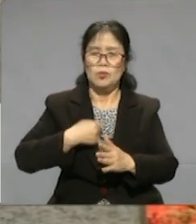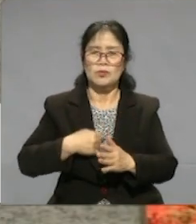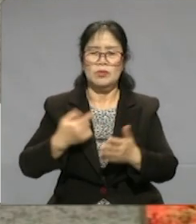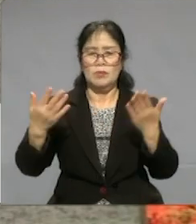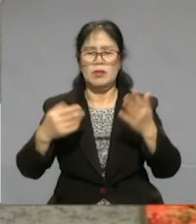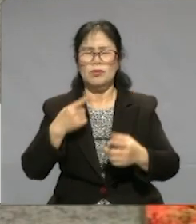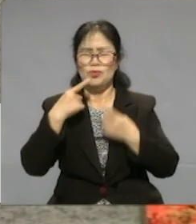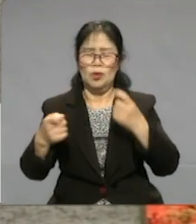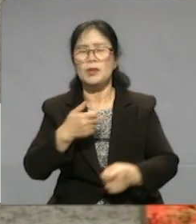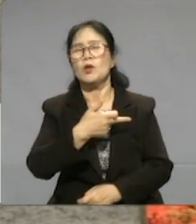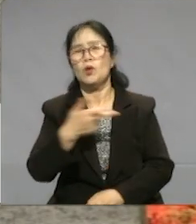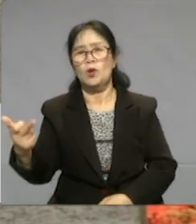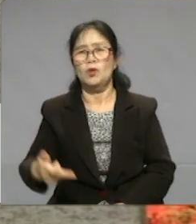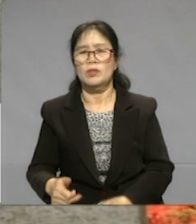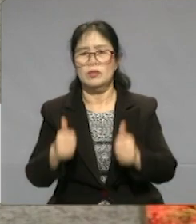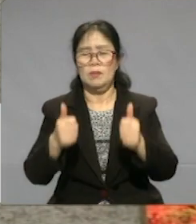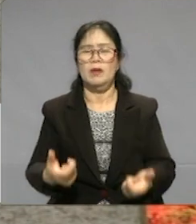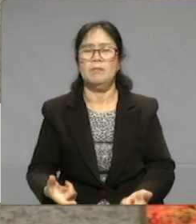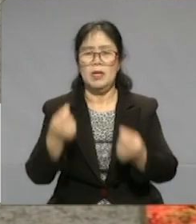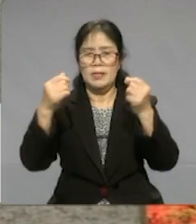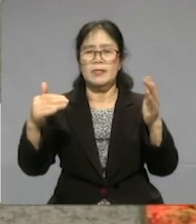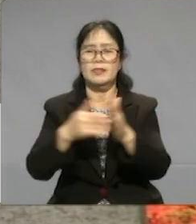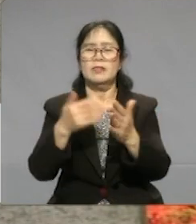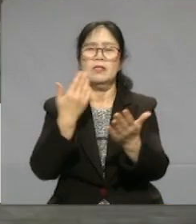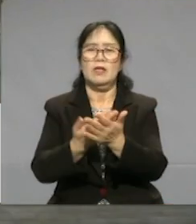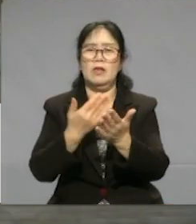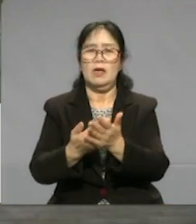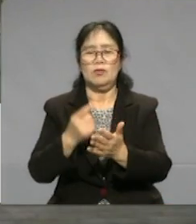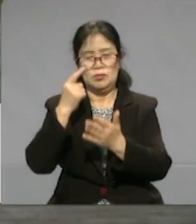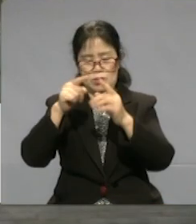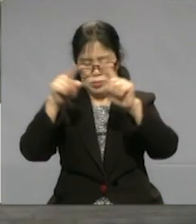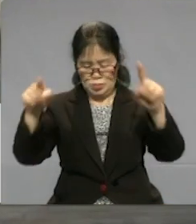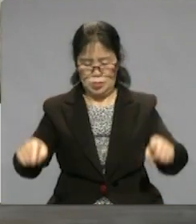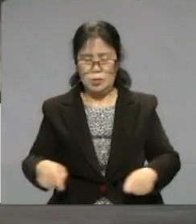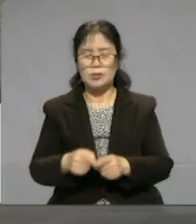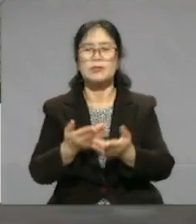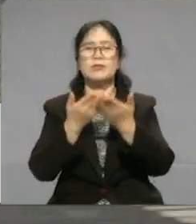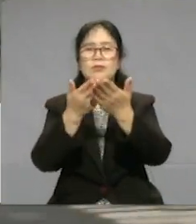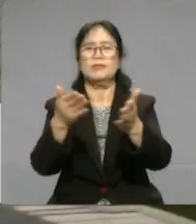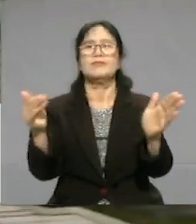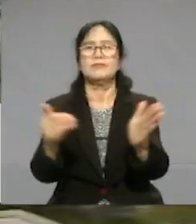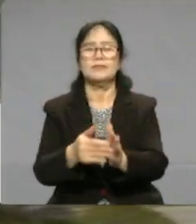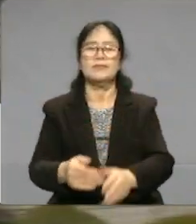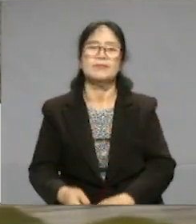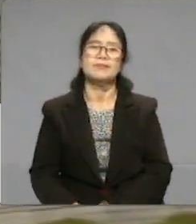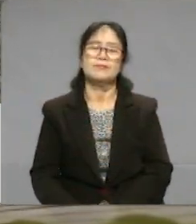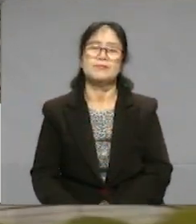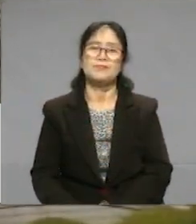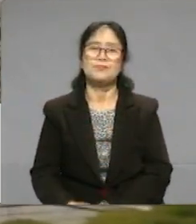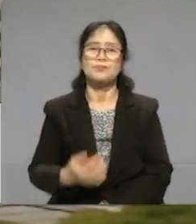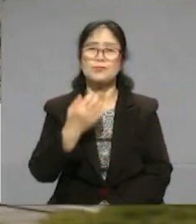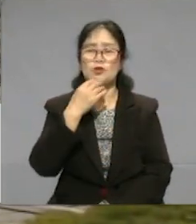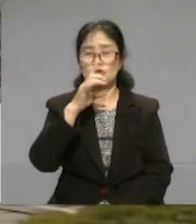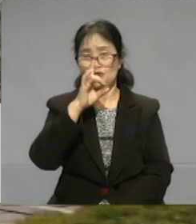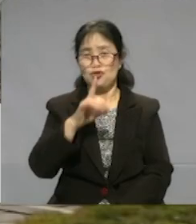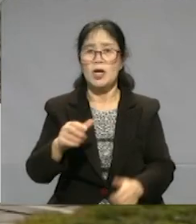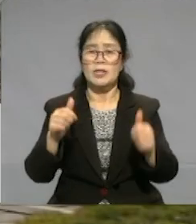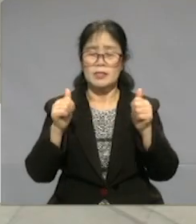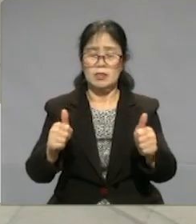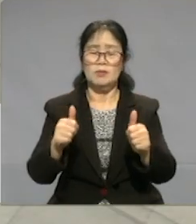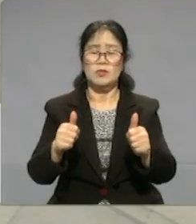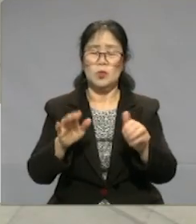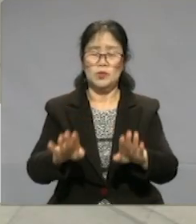받는 위협이 크다며 재판을 빨리 끝내 달라는 취지의 의견서를 재판부에 제출했습니다 서울 중앙지방법원 형사